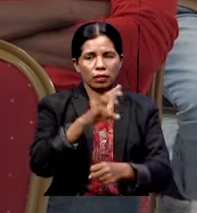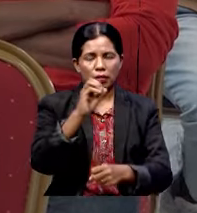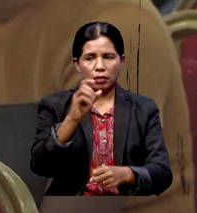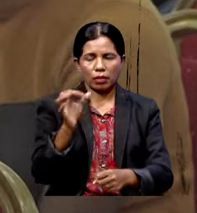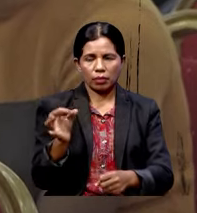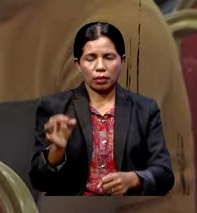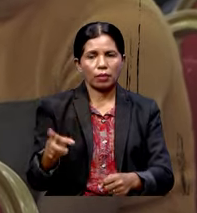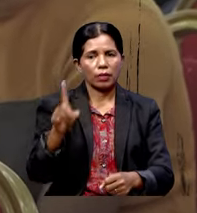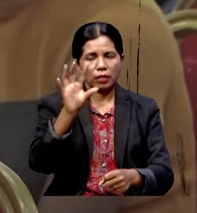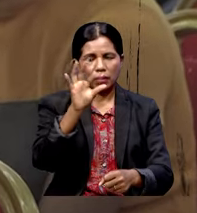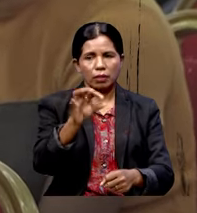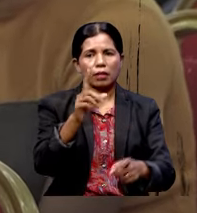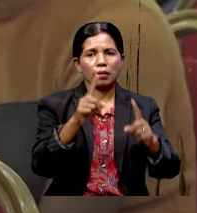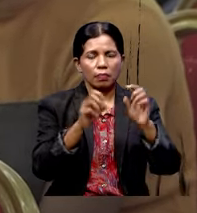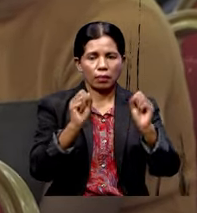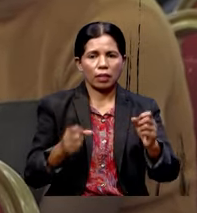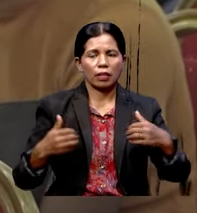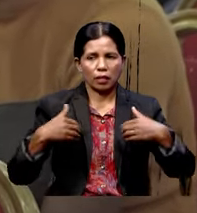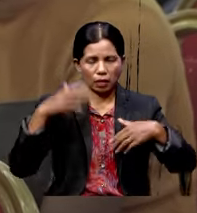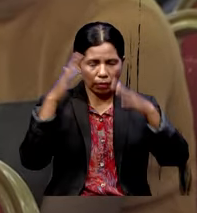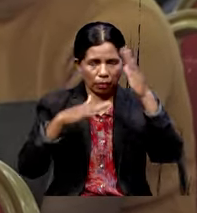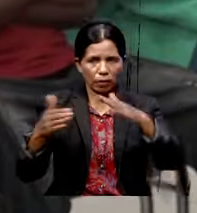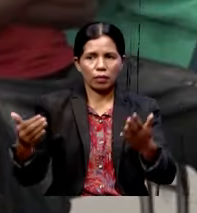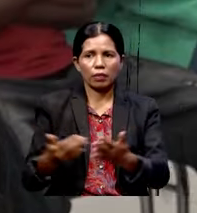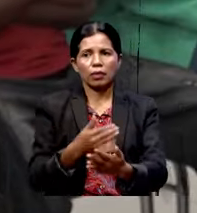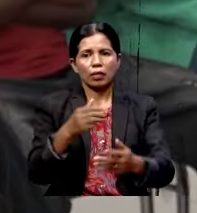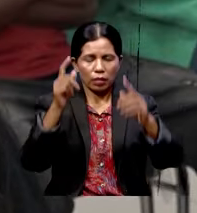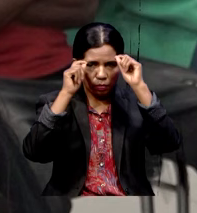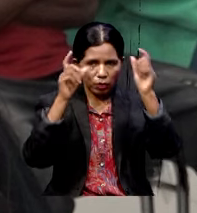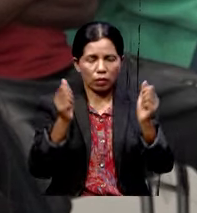nulu resinsia mai be bele hamusu konflitu fon entre